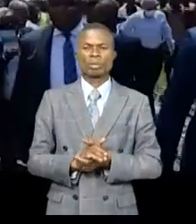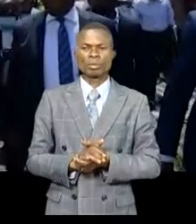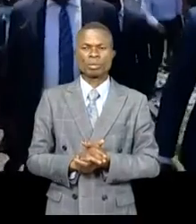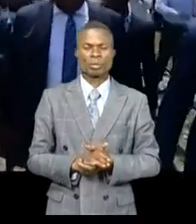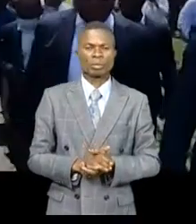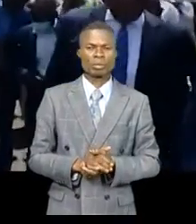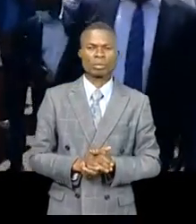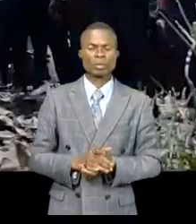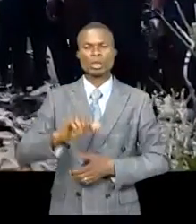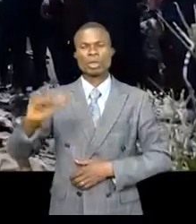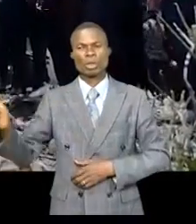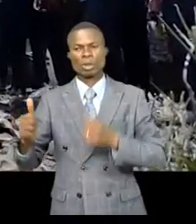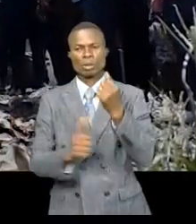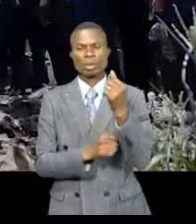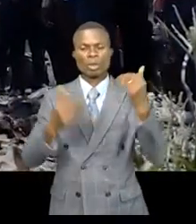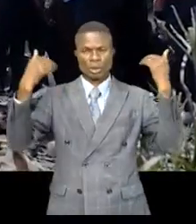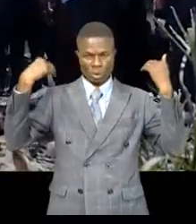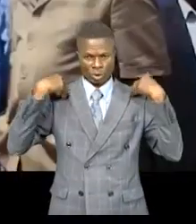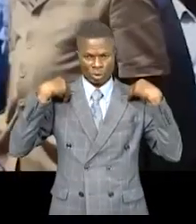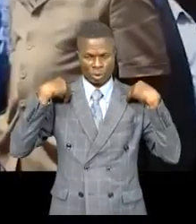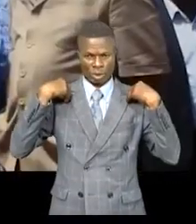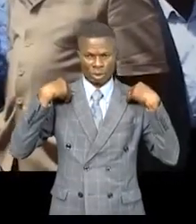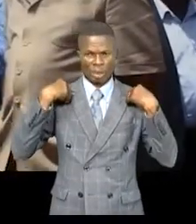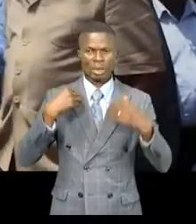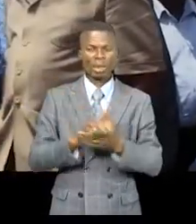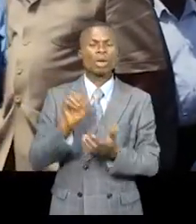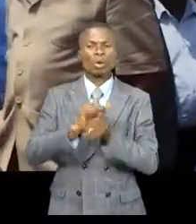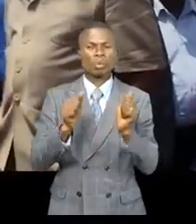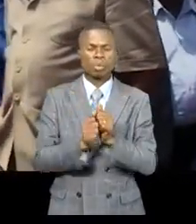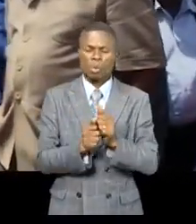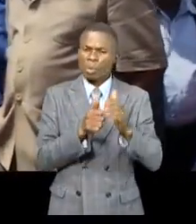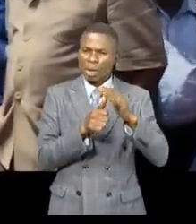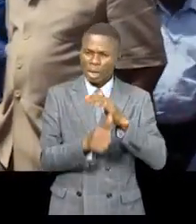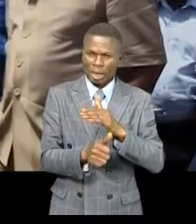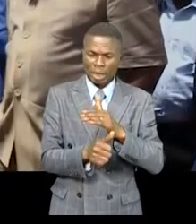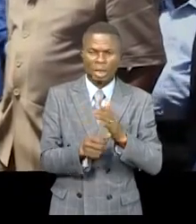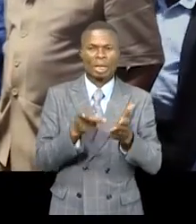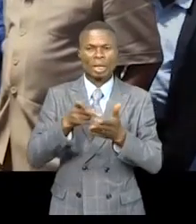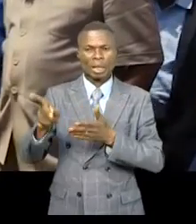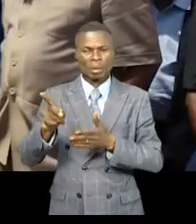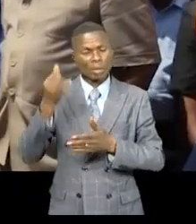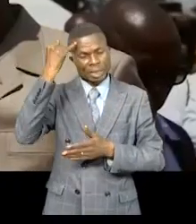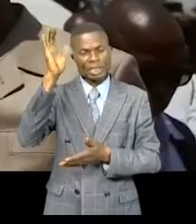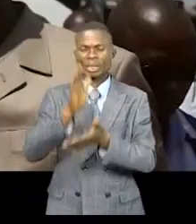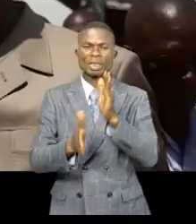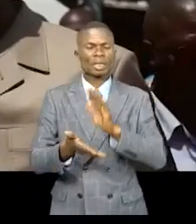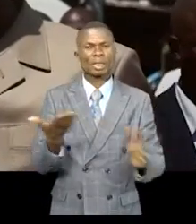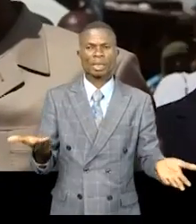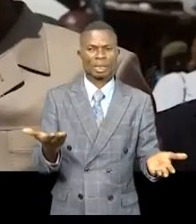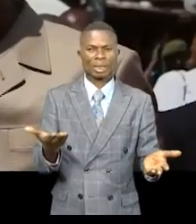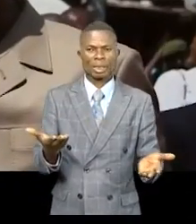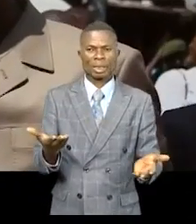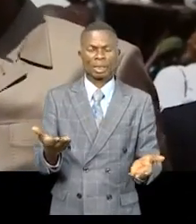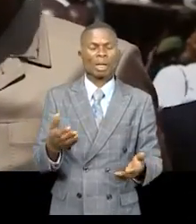Pour certains dirigeants s'entendent, il y a peu, c'était une affaire close, liquidée même. Aucune initiative porteuse ne